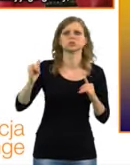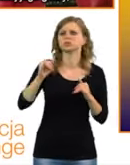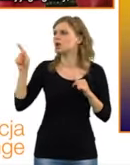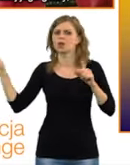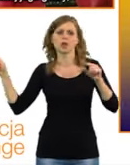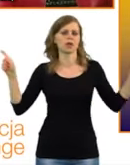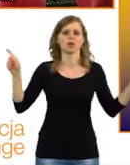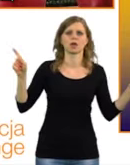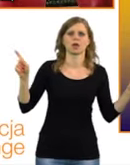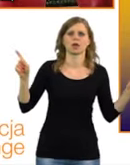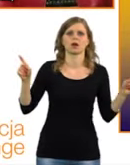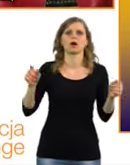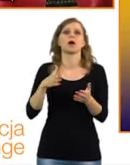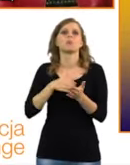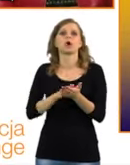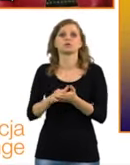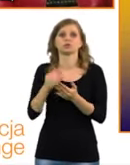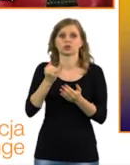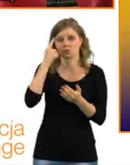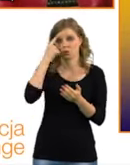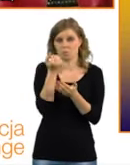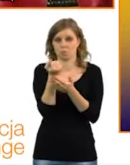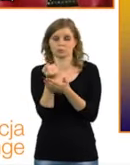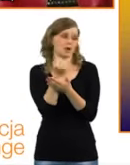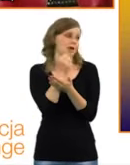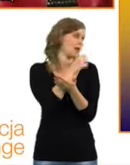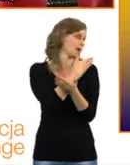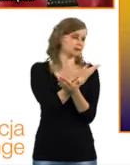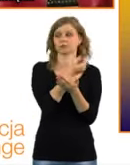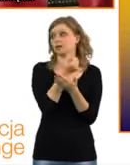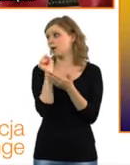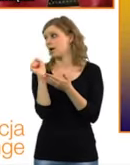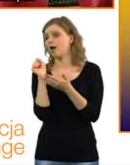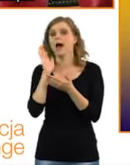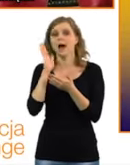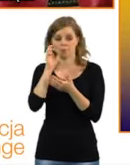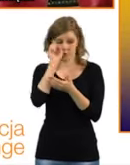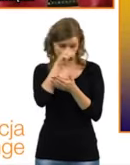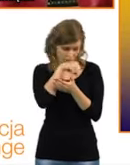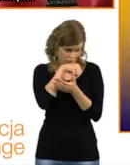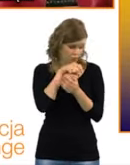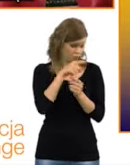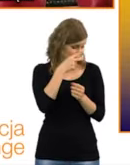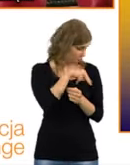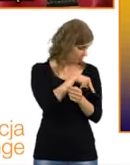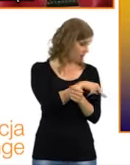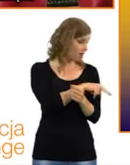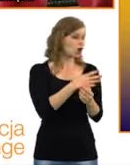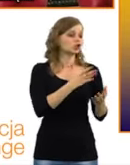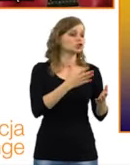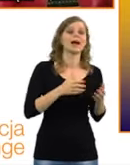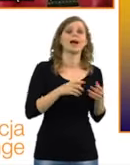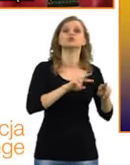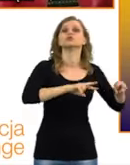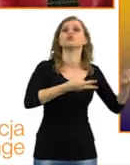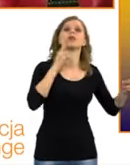jego głowy, początkowo przekręcając głowę w bok, a następnie w dół, czyli w kierunku